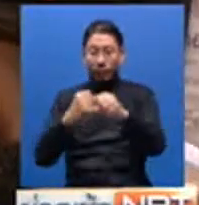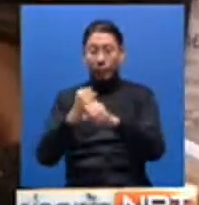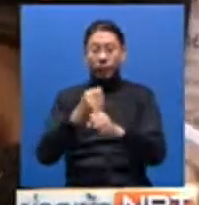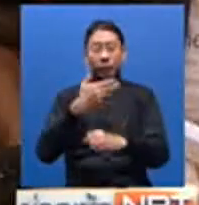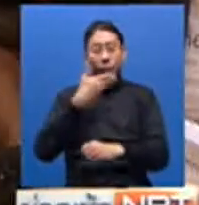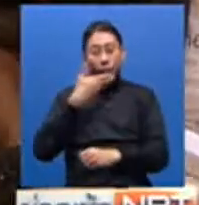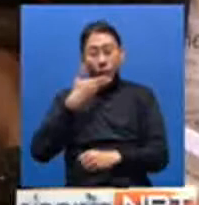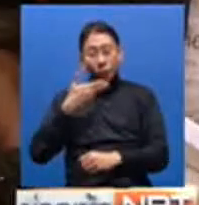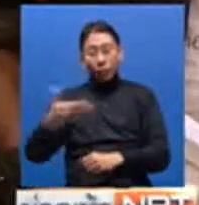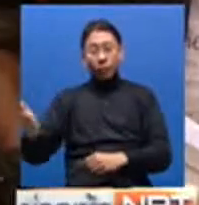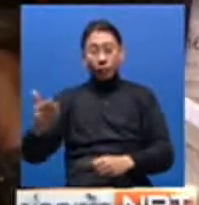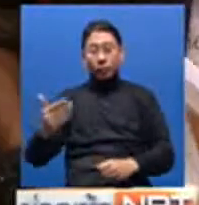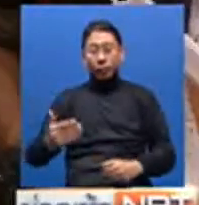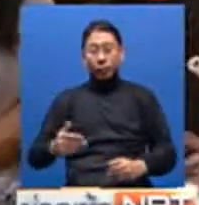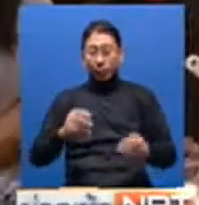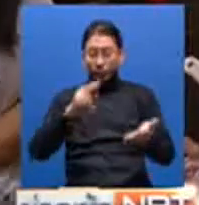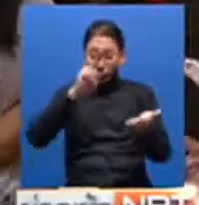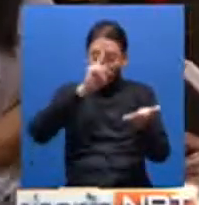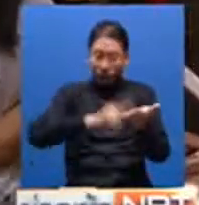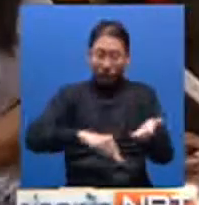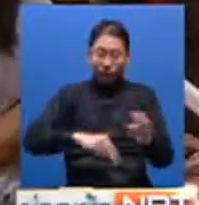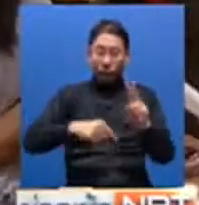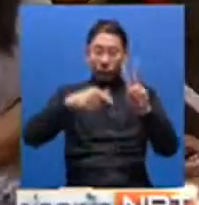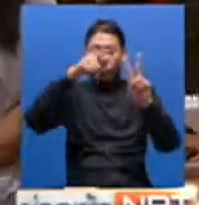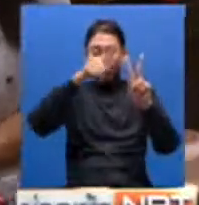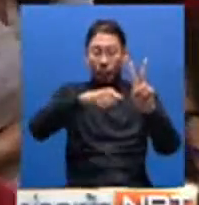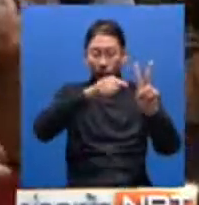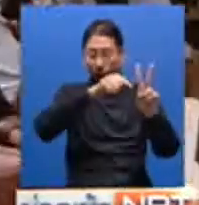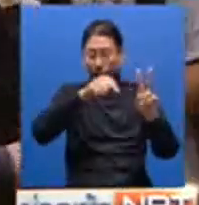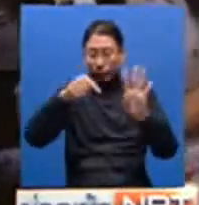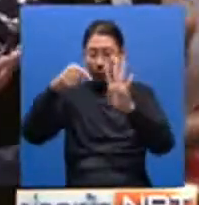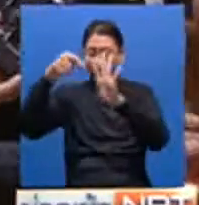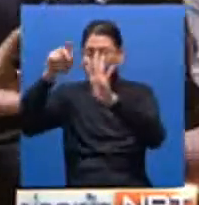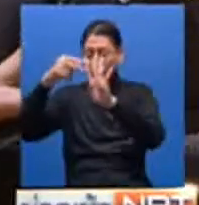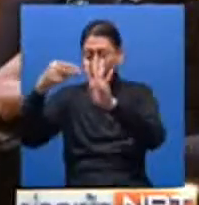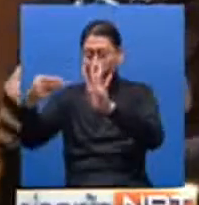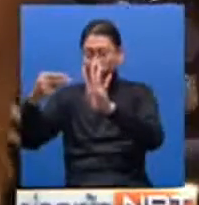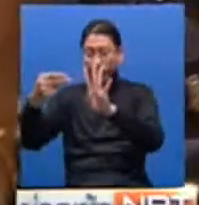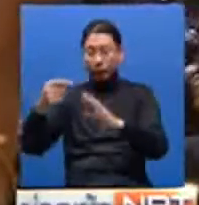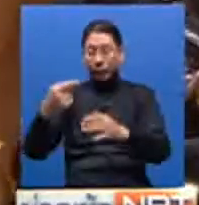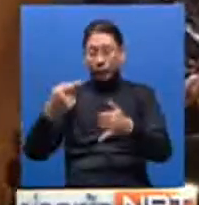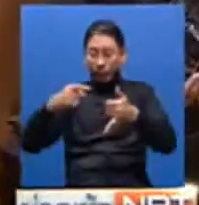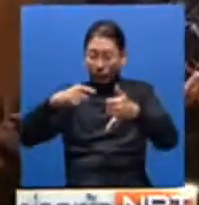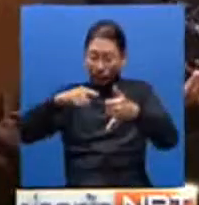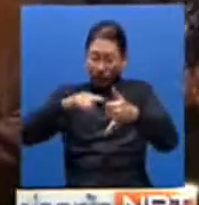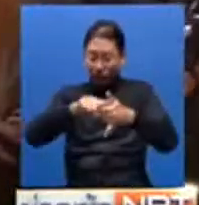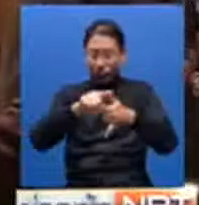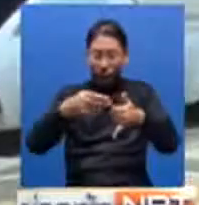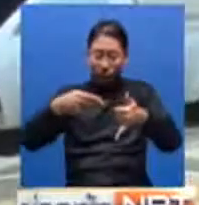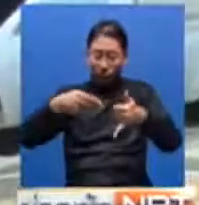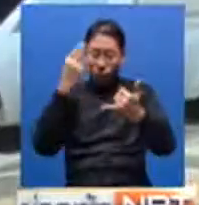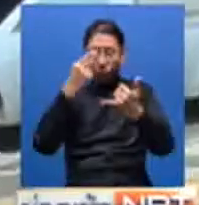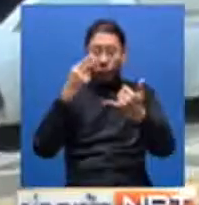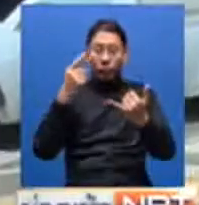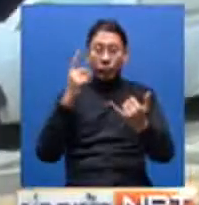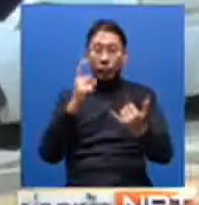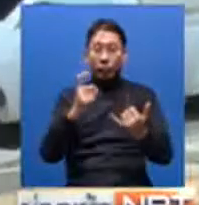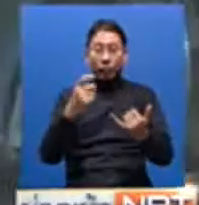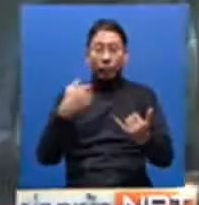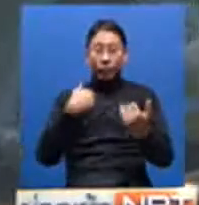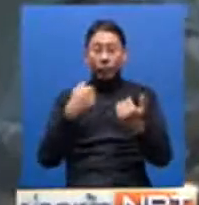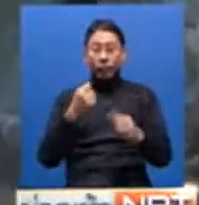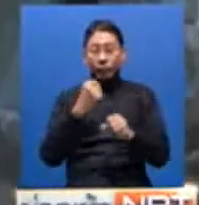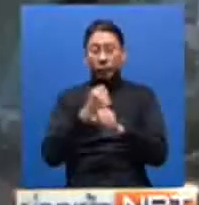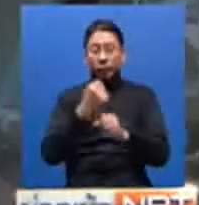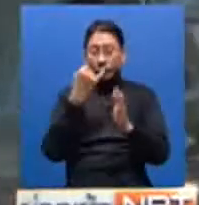คุกตลอดชีวิตและปรับตั้งแต่2,000-40,000บาทหรือประหารชีวิตและจะถูกดำเนินการทาง